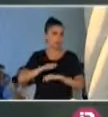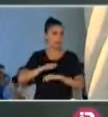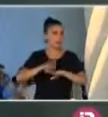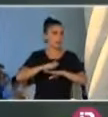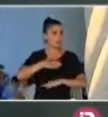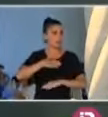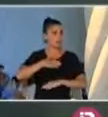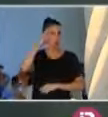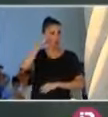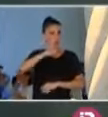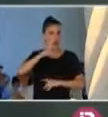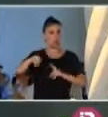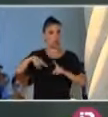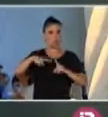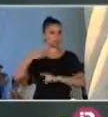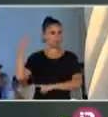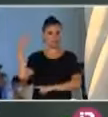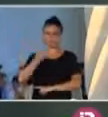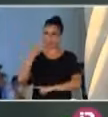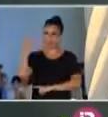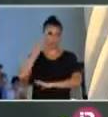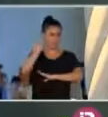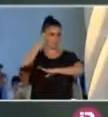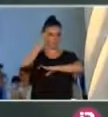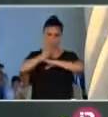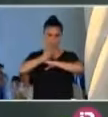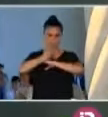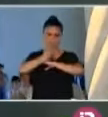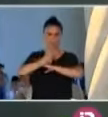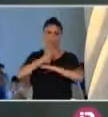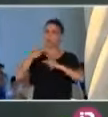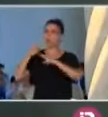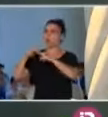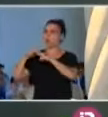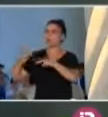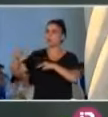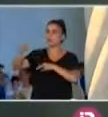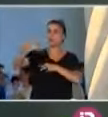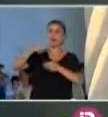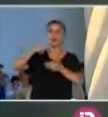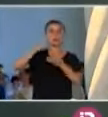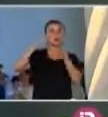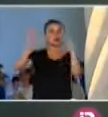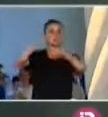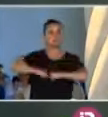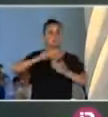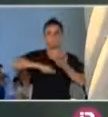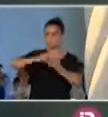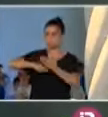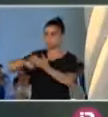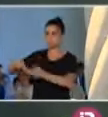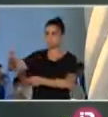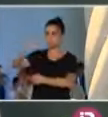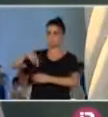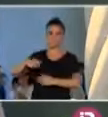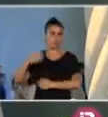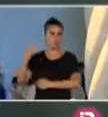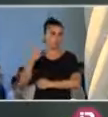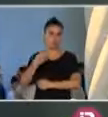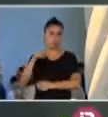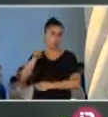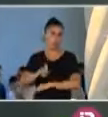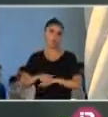un deure que compartim en totes les forces polítiques que han signat els acords de governabilitat, Més per